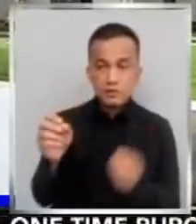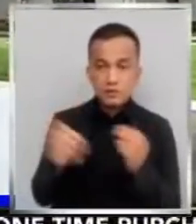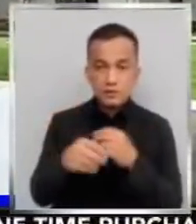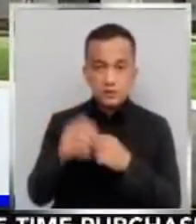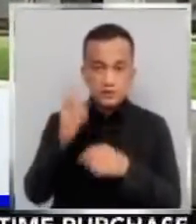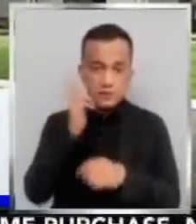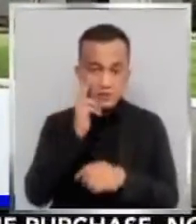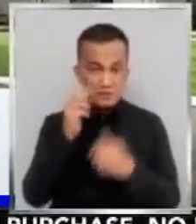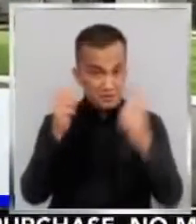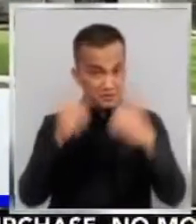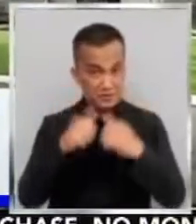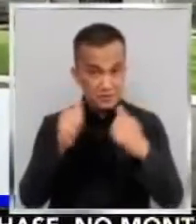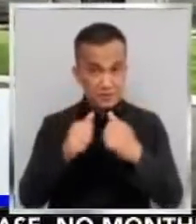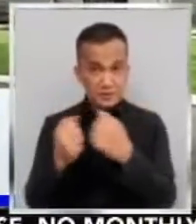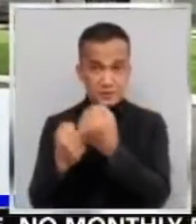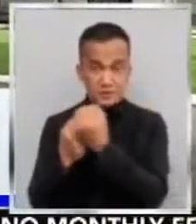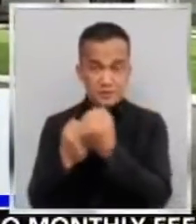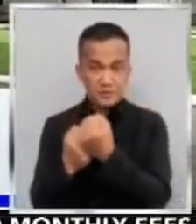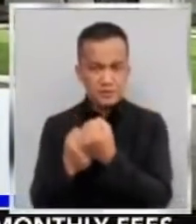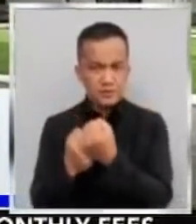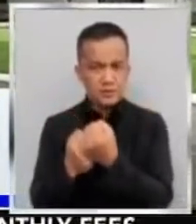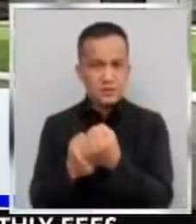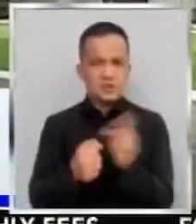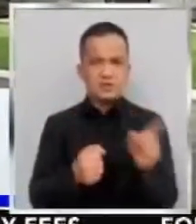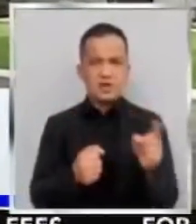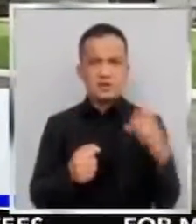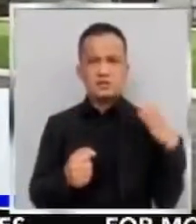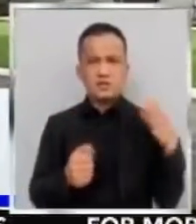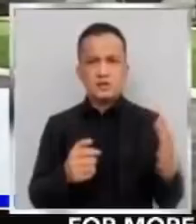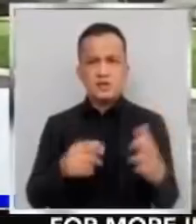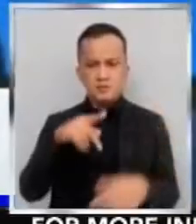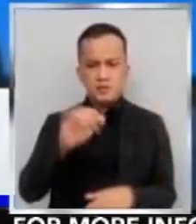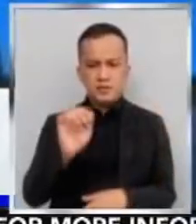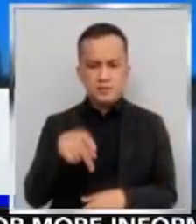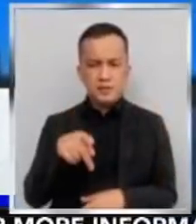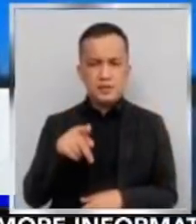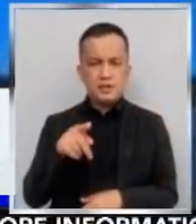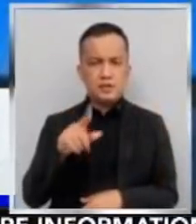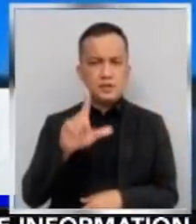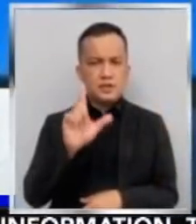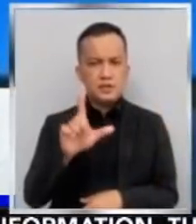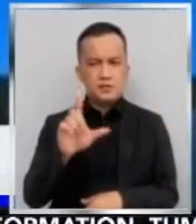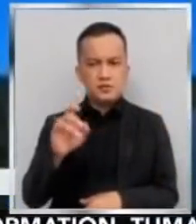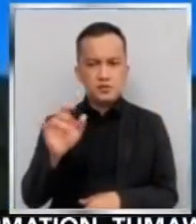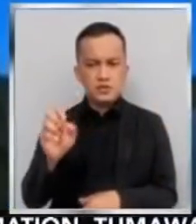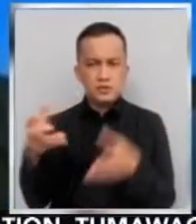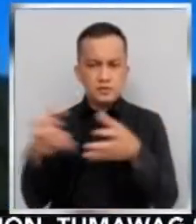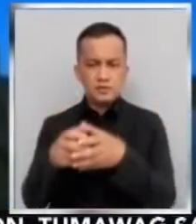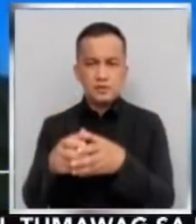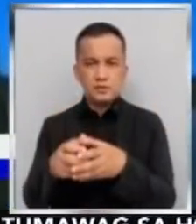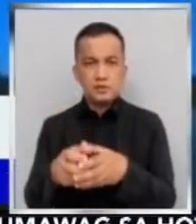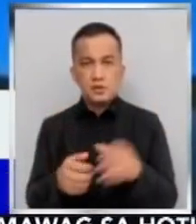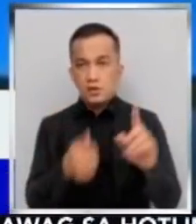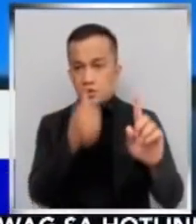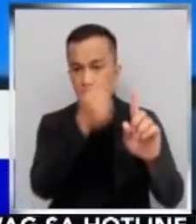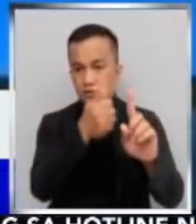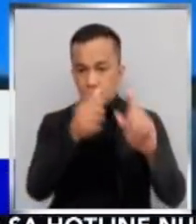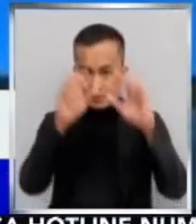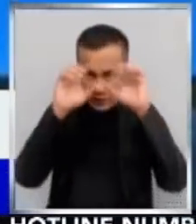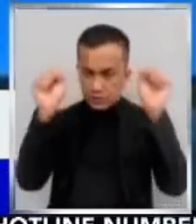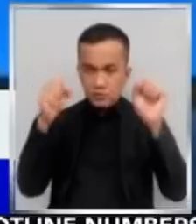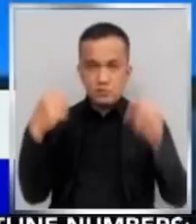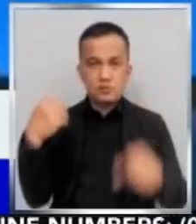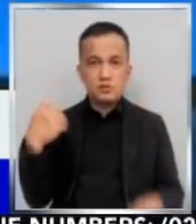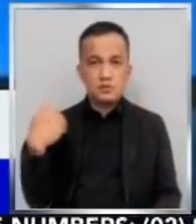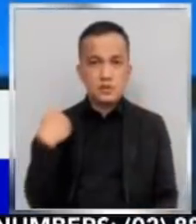sa endorsement gayong siya ang chairman ng PDP Laban Cusi faction? The president himself has not given